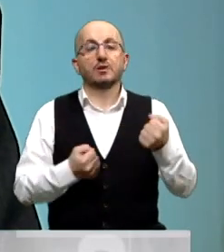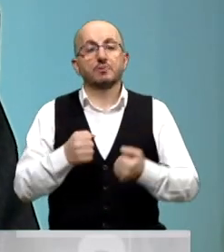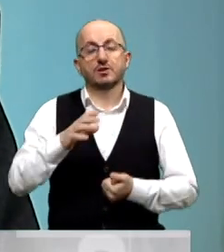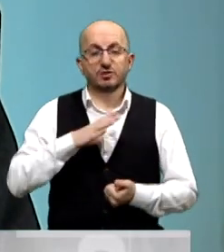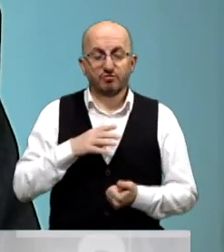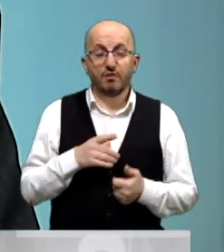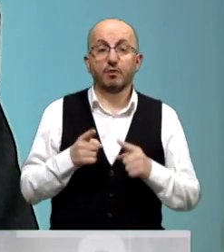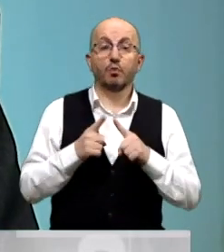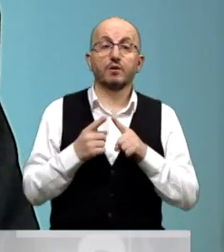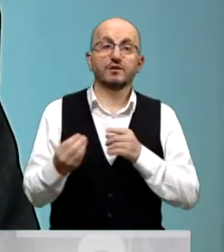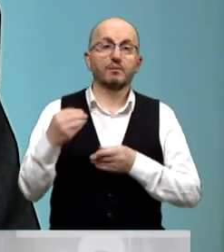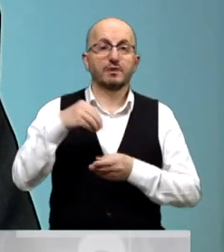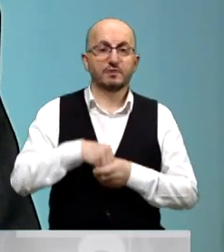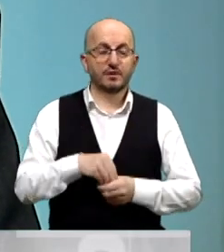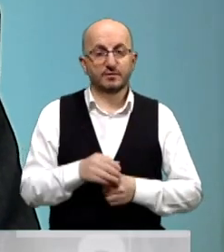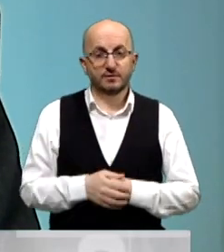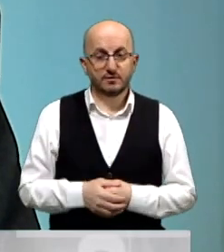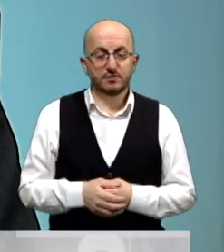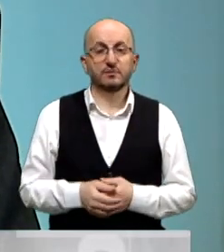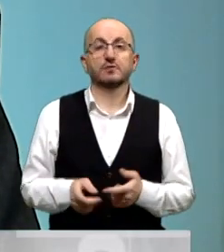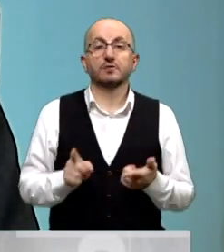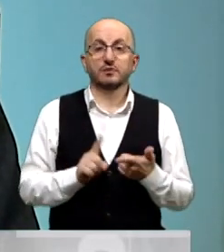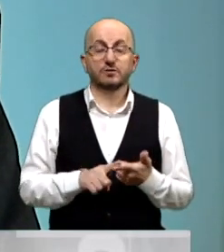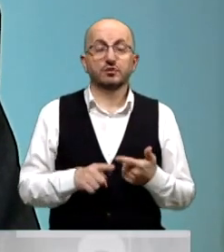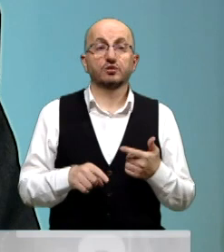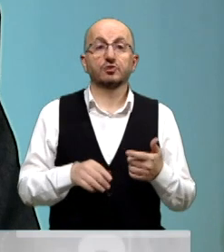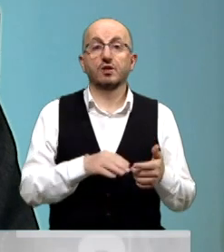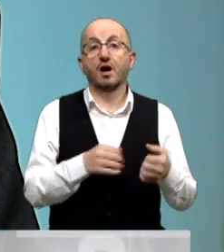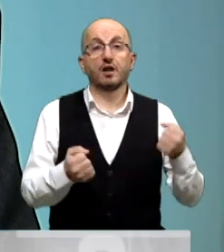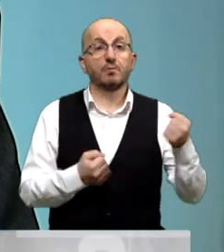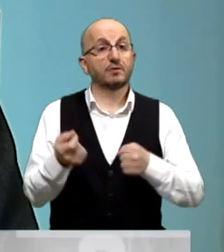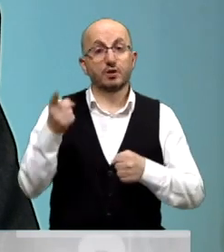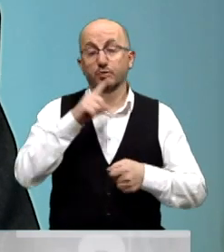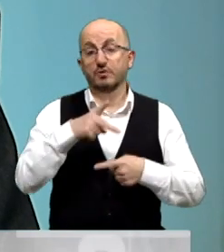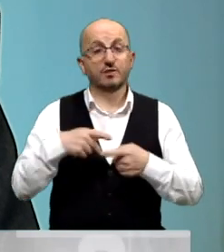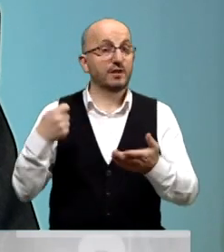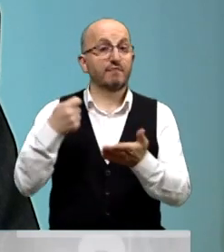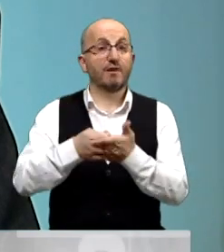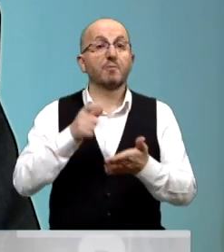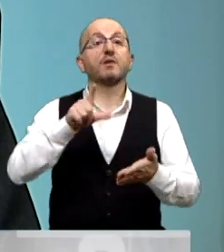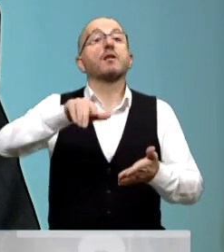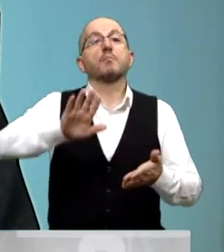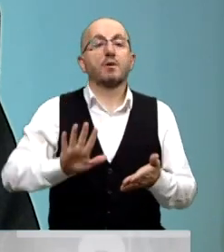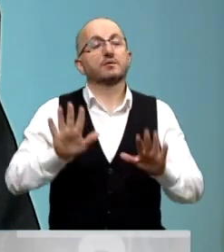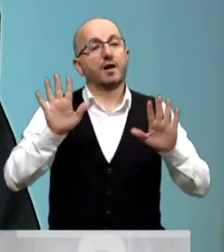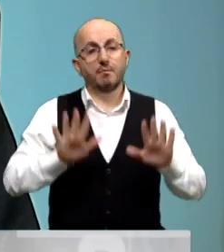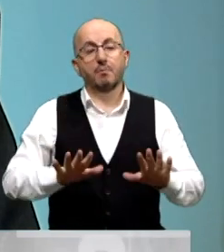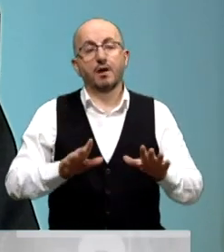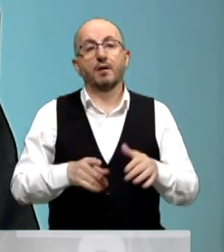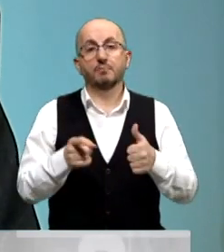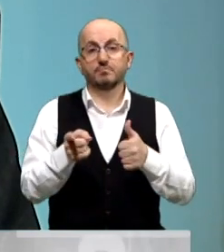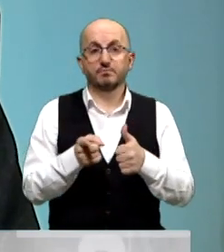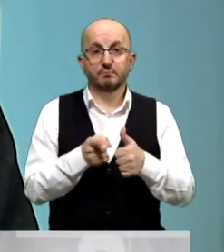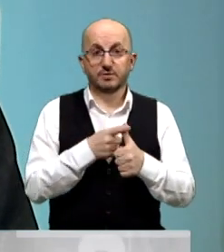Arabanız var o hesaba girer ikinci Arabadan dolayı zekat vermeniz gerekmeyebilir fakat bir